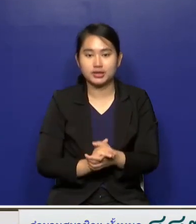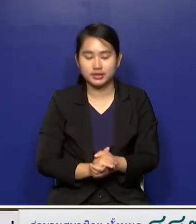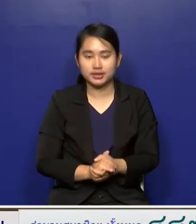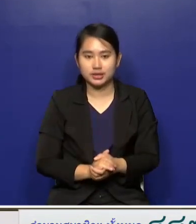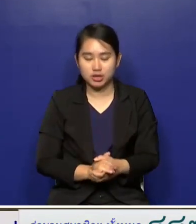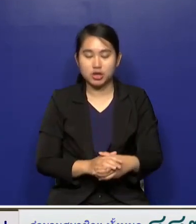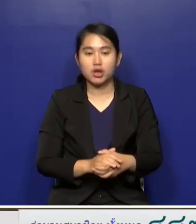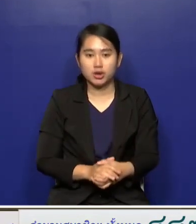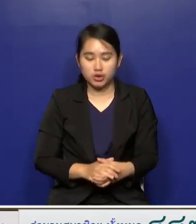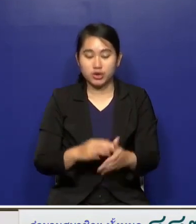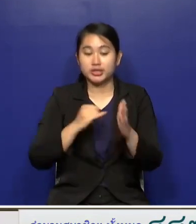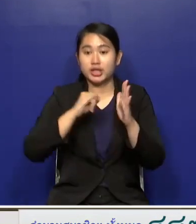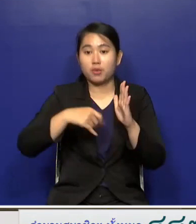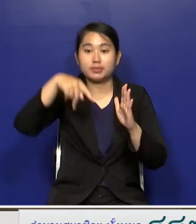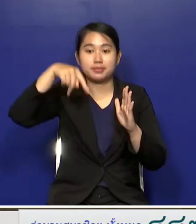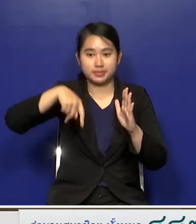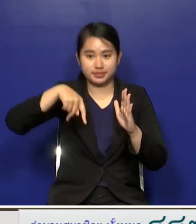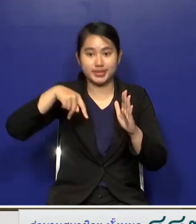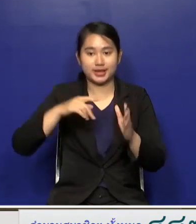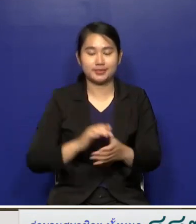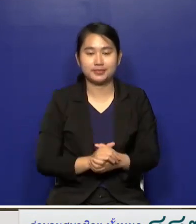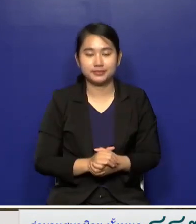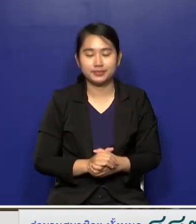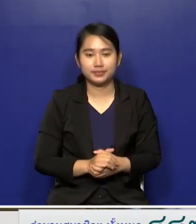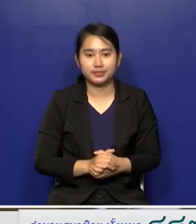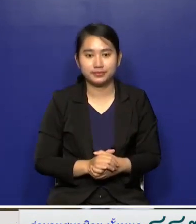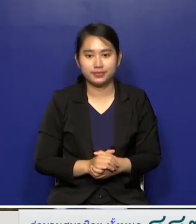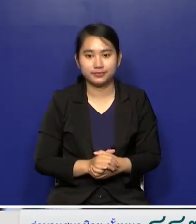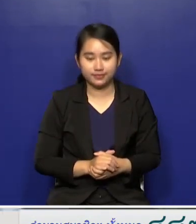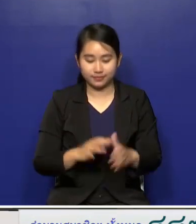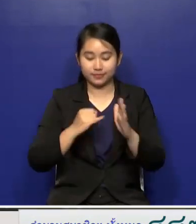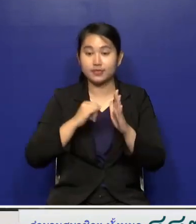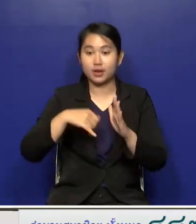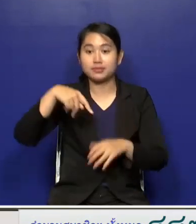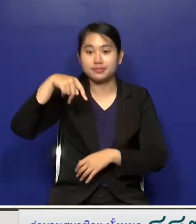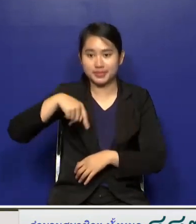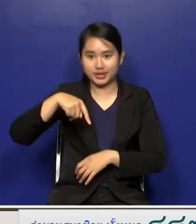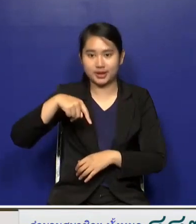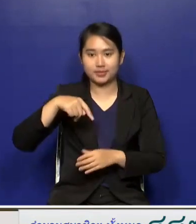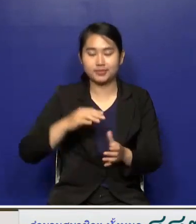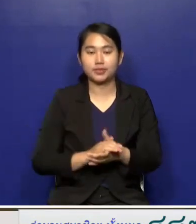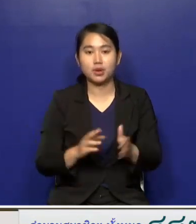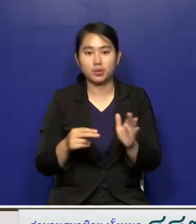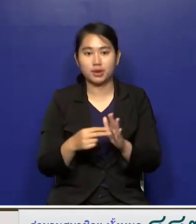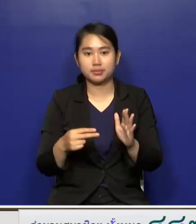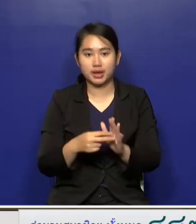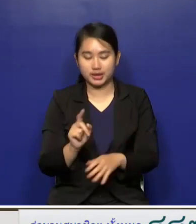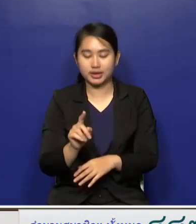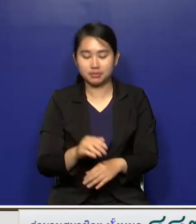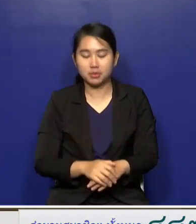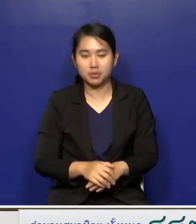ษผมเรียนท่านประธานครับว่ารูปแบบพิเศษเป็นการสร้างอัตลักษณ์ของท้อง